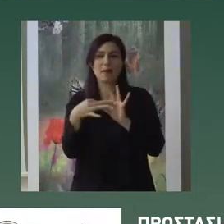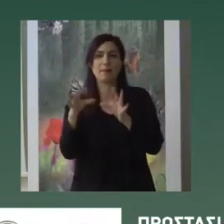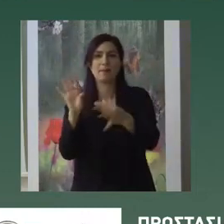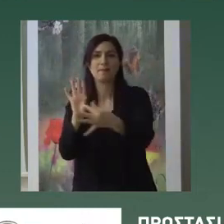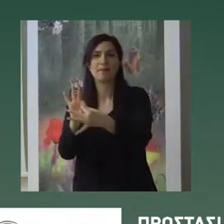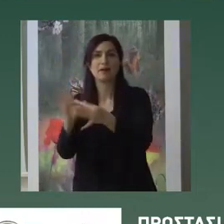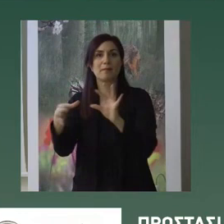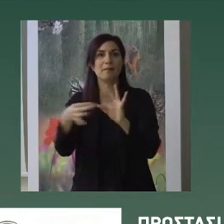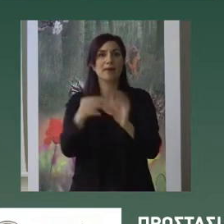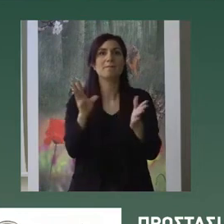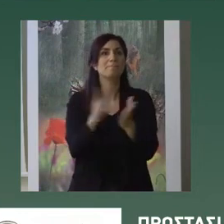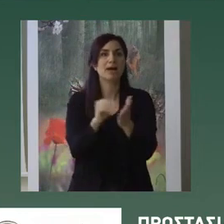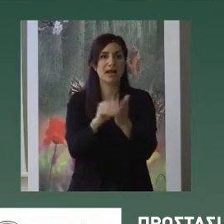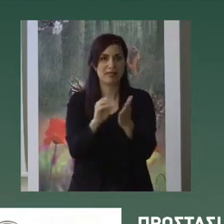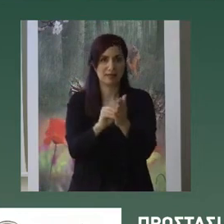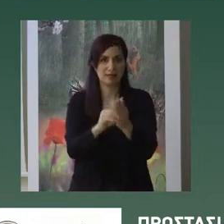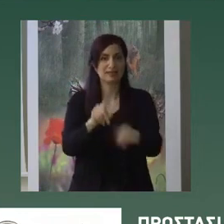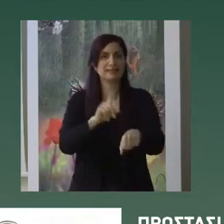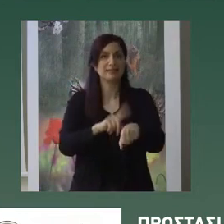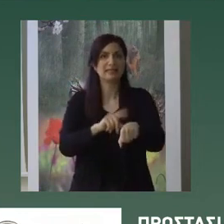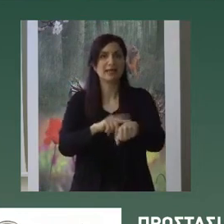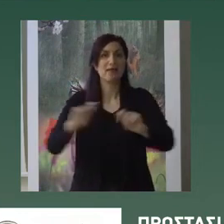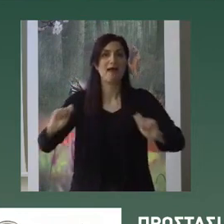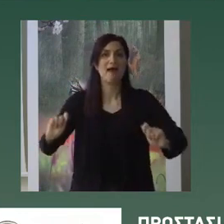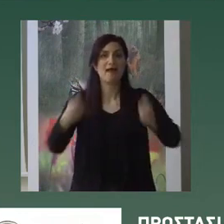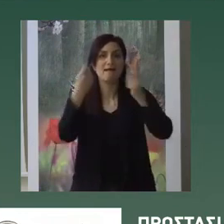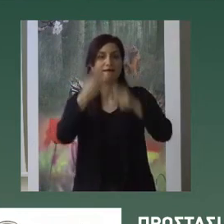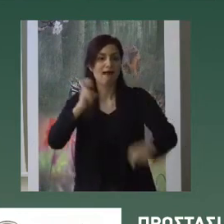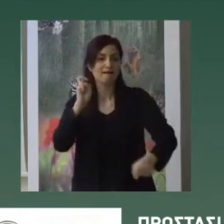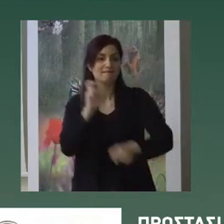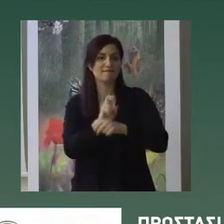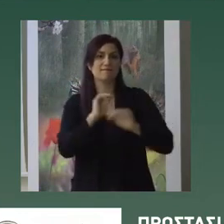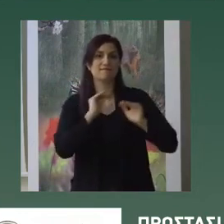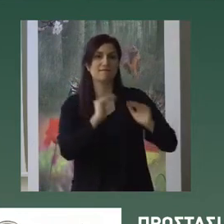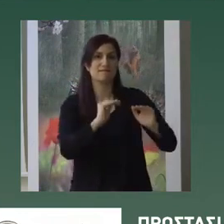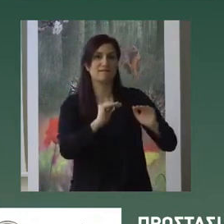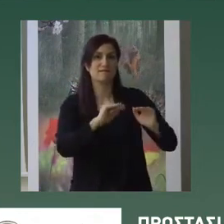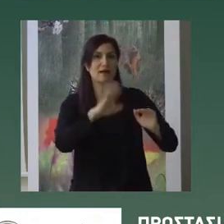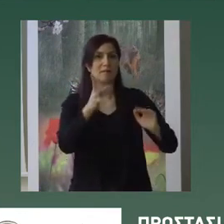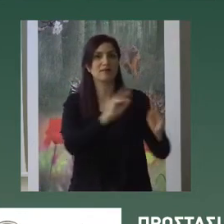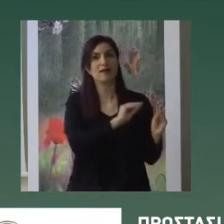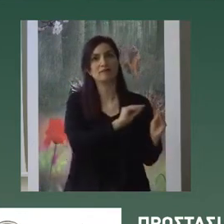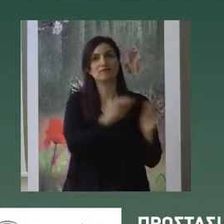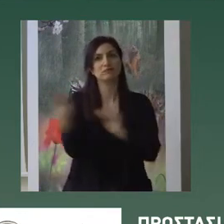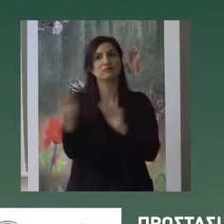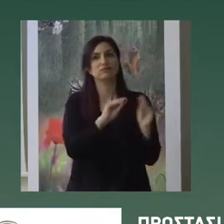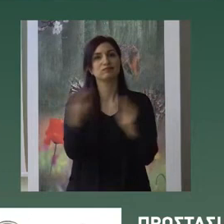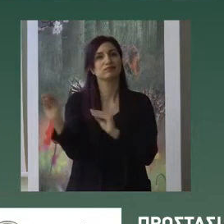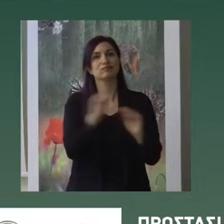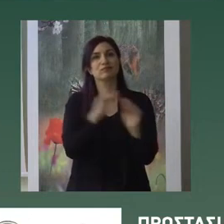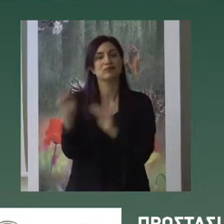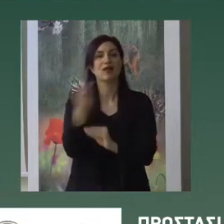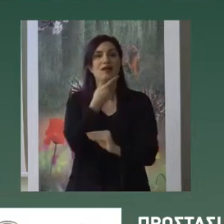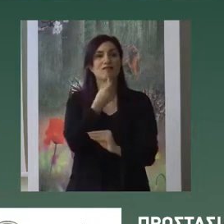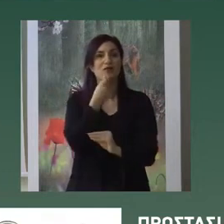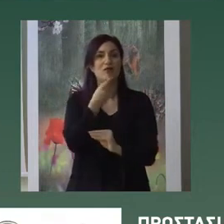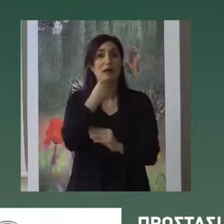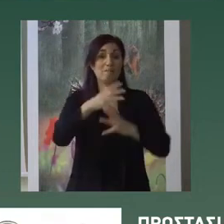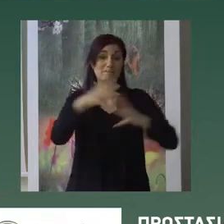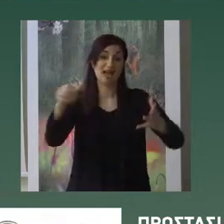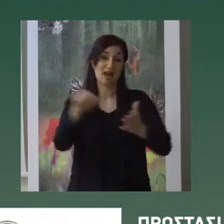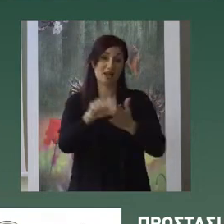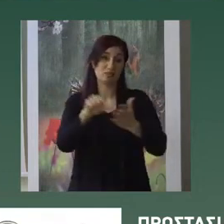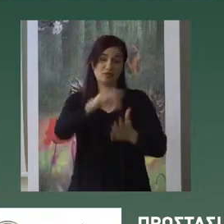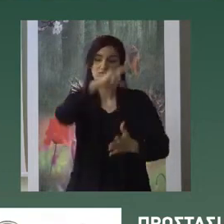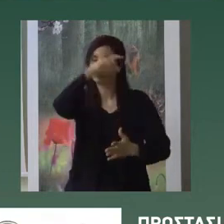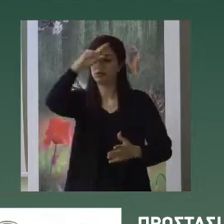την αποθήκευση της ενέργειας και την τροφοδότηση με διάφορες πηγές. Οι ελληνικές πόλεις δύσκολα θα μπουν σε αυτό, τουλάχιστον οι μεγάλες, σε αυτό που